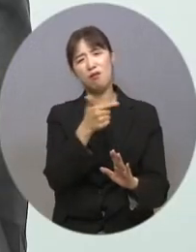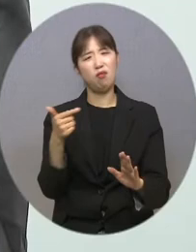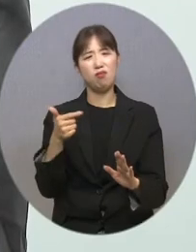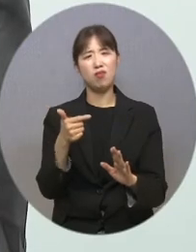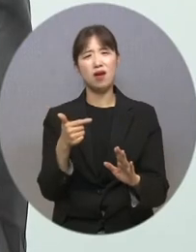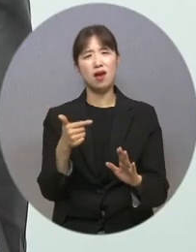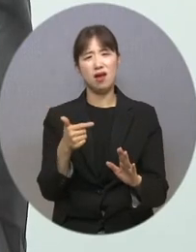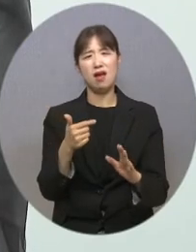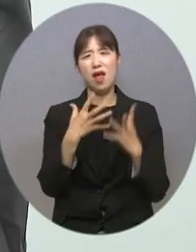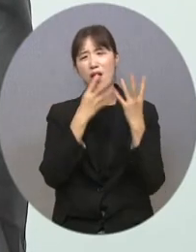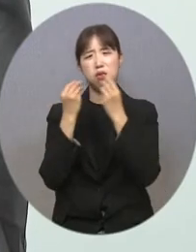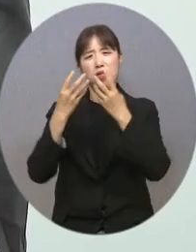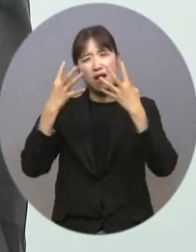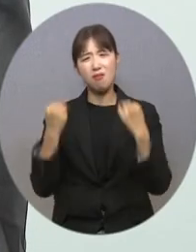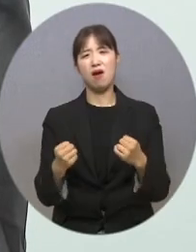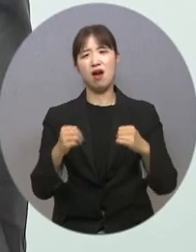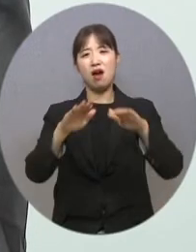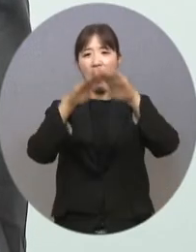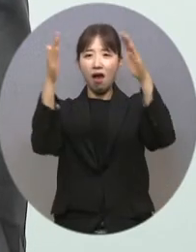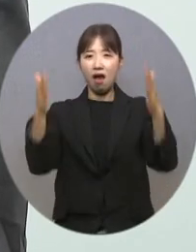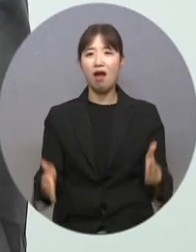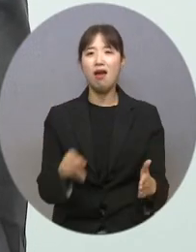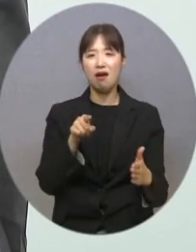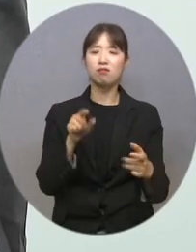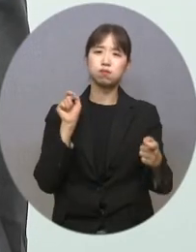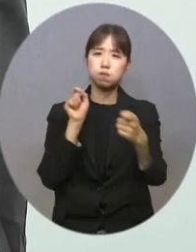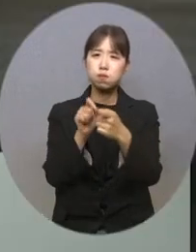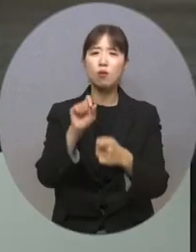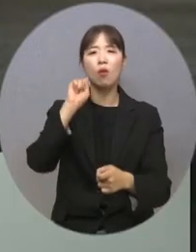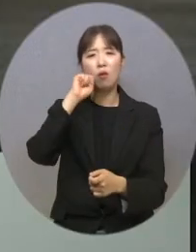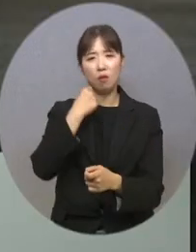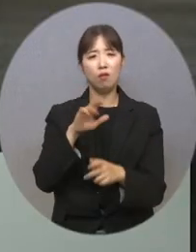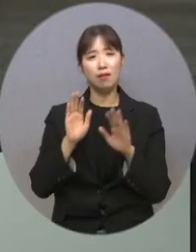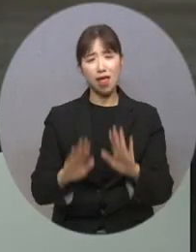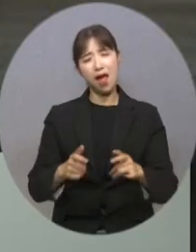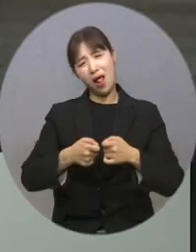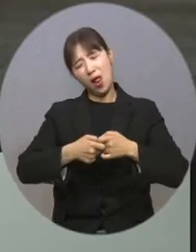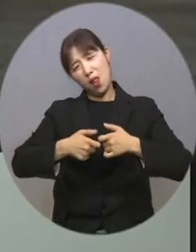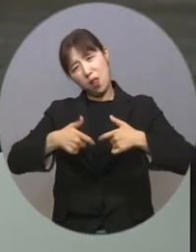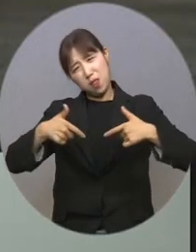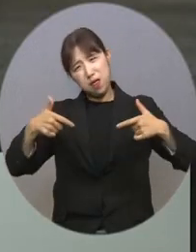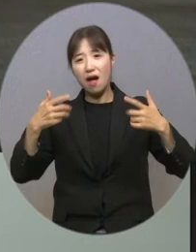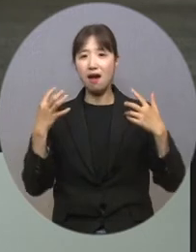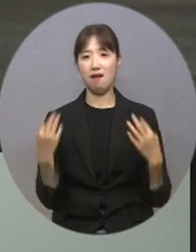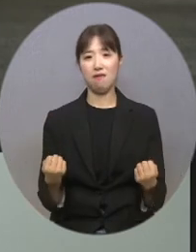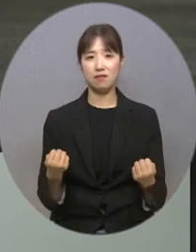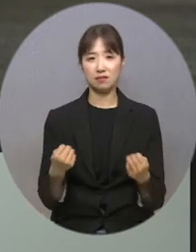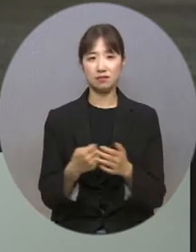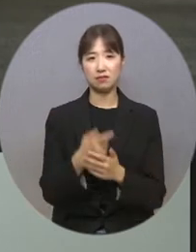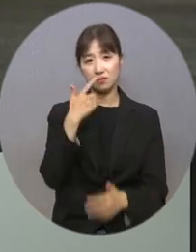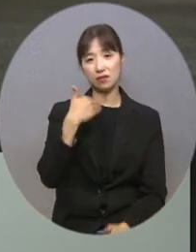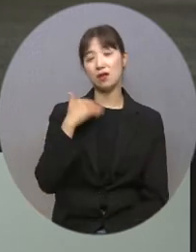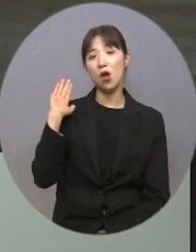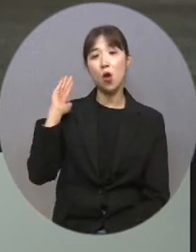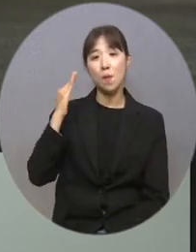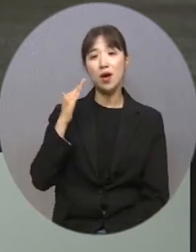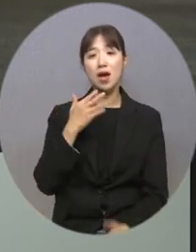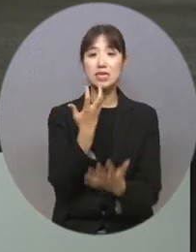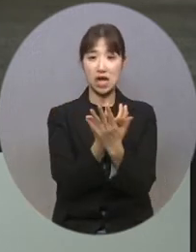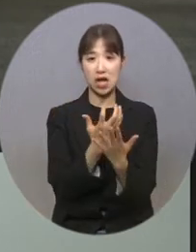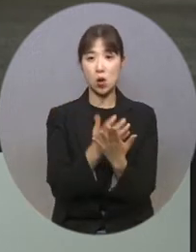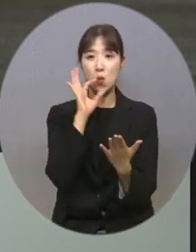왜 이 접근성이 측면에서 보면 요 급속도로 늘어나고 있잖아요 그래서 제가 언론의 자를 보니까